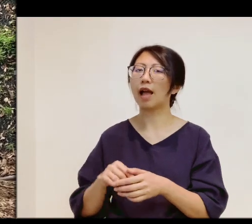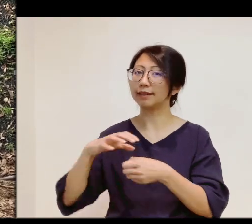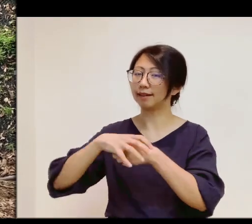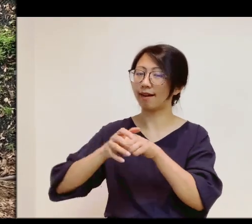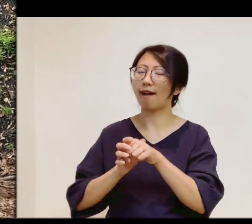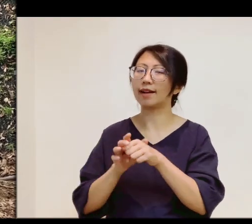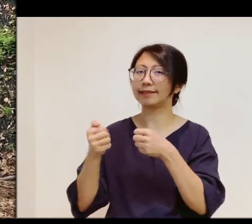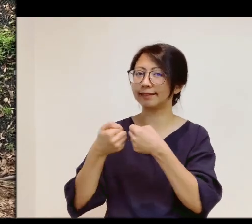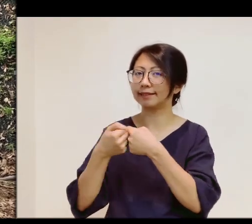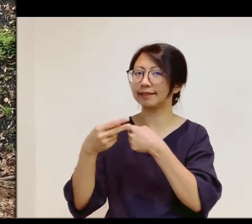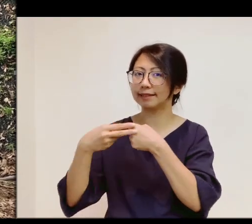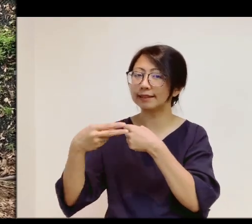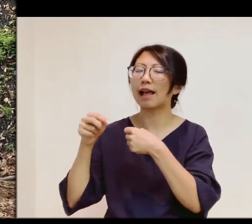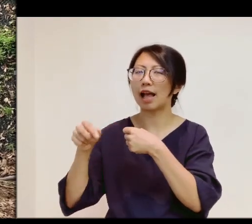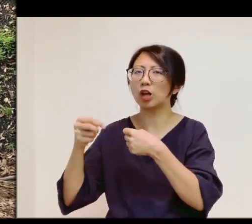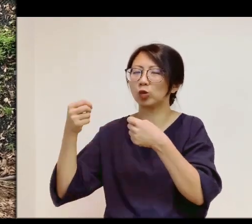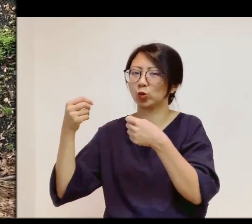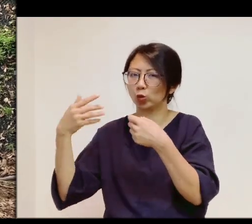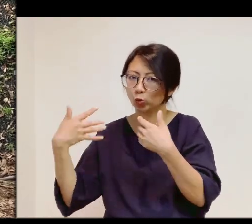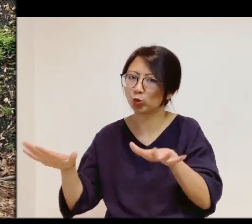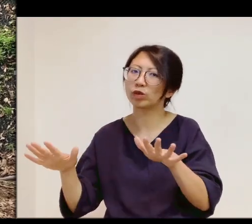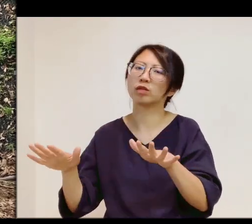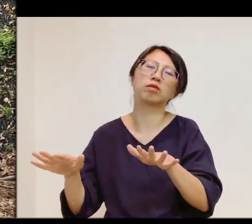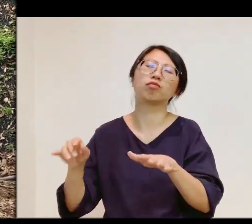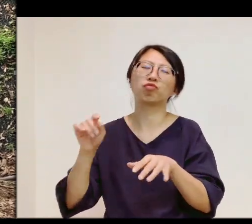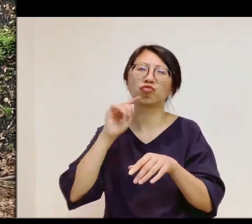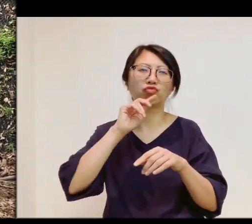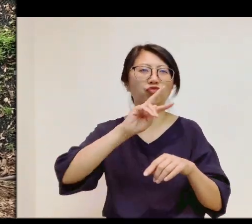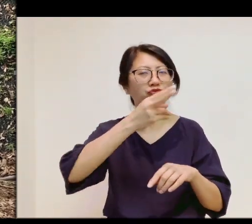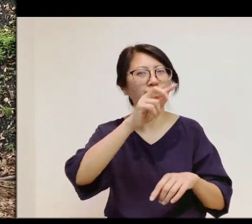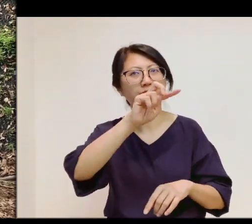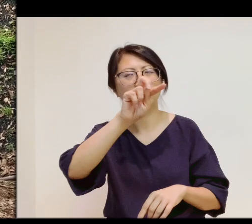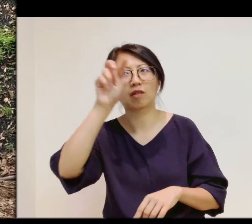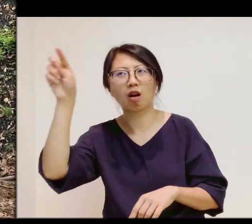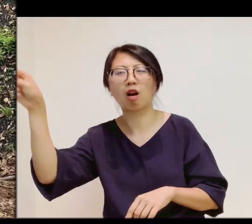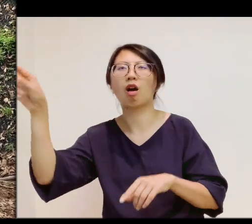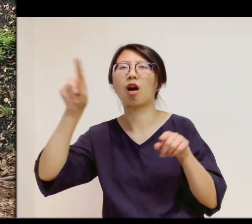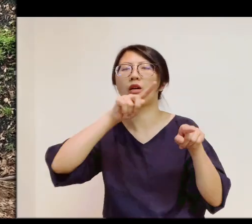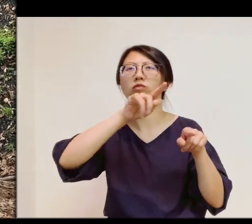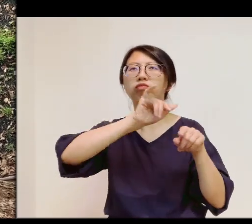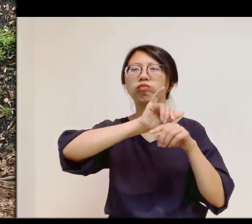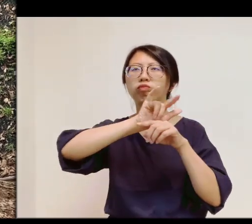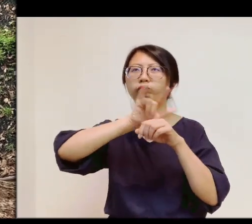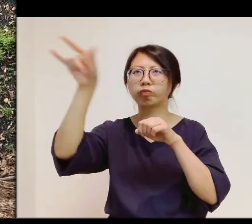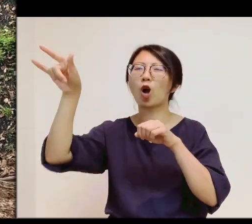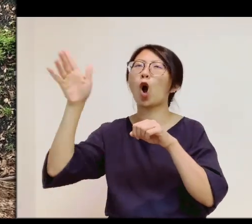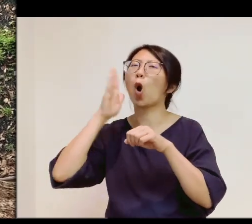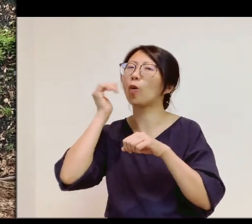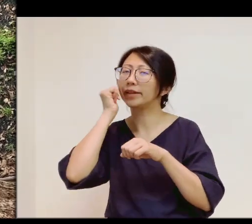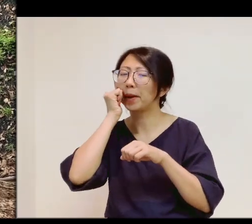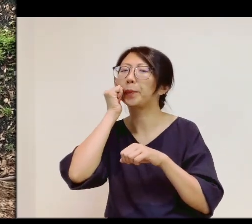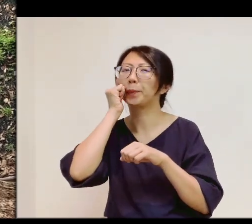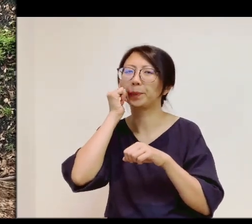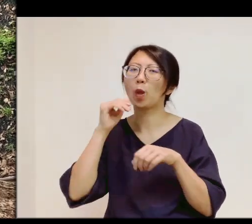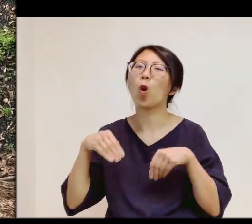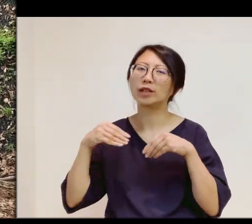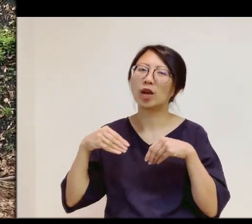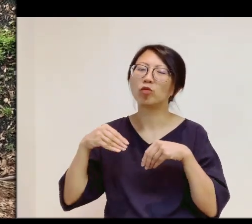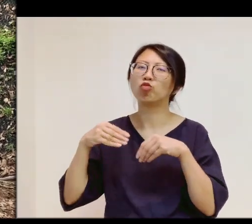戰結束啦，轉戰之後佢亦都去到即係澳洲，即係安定落嚟啦。佢自己都講咧，其實